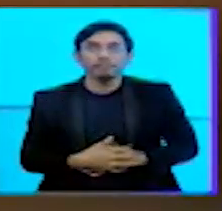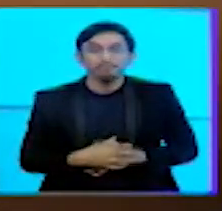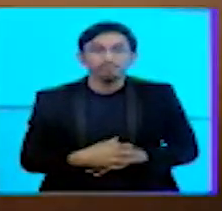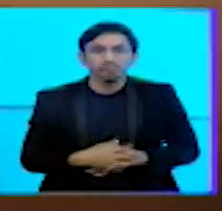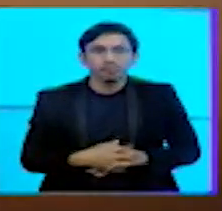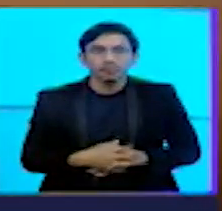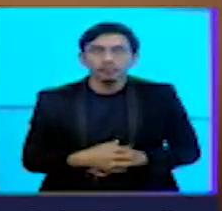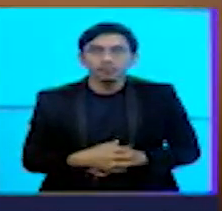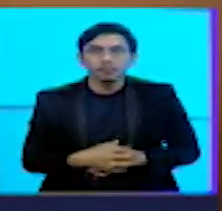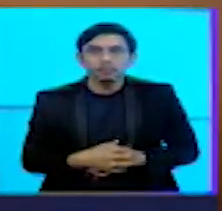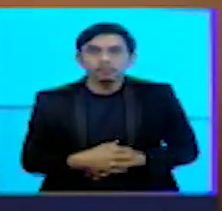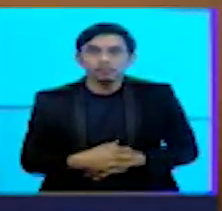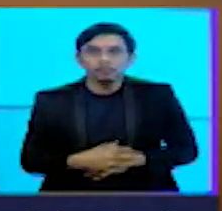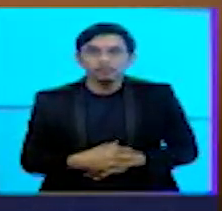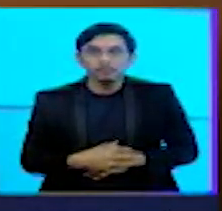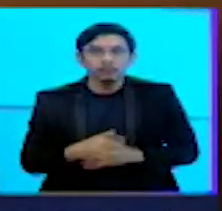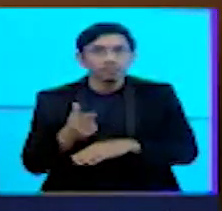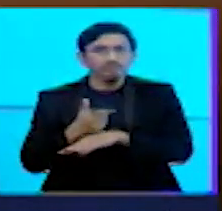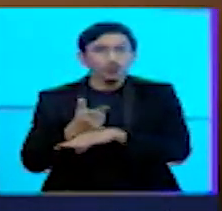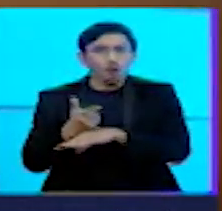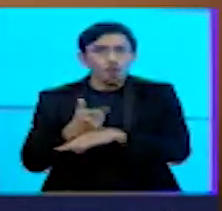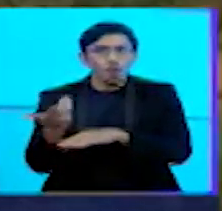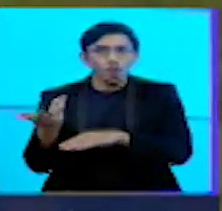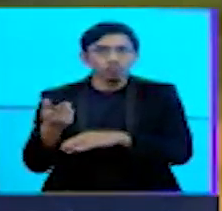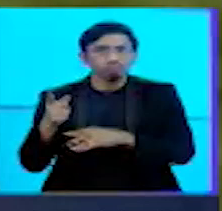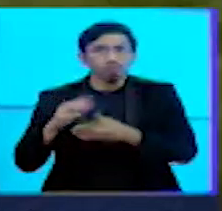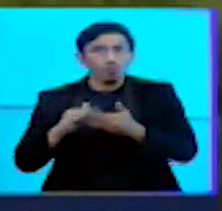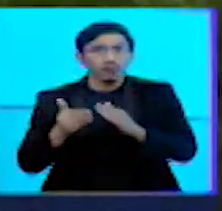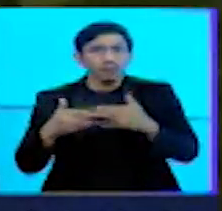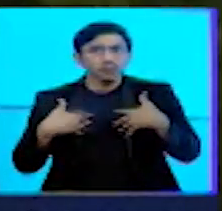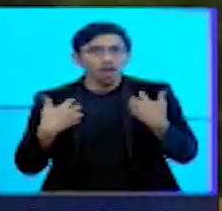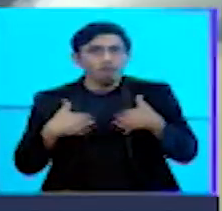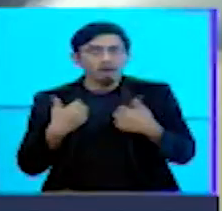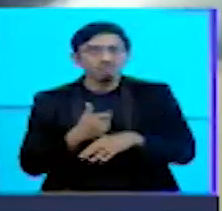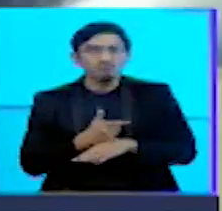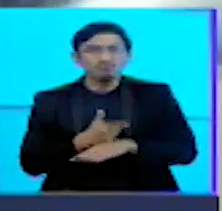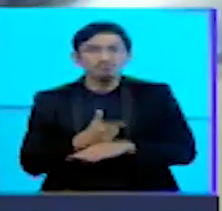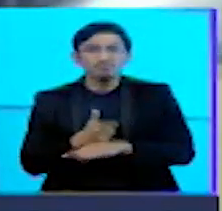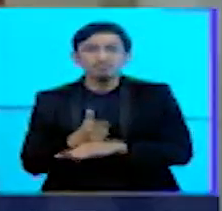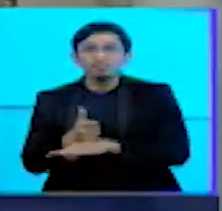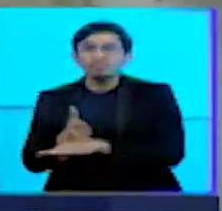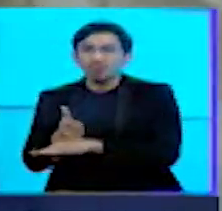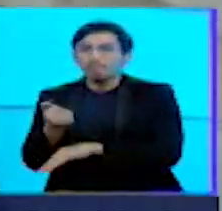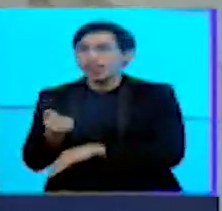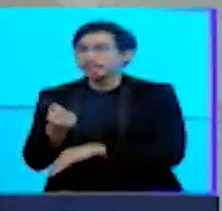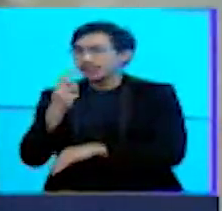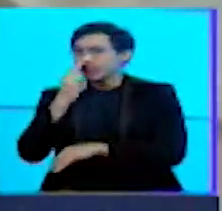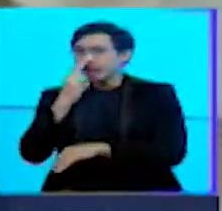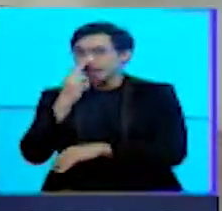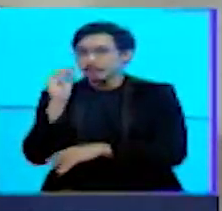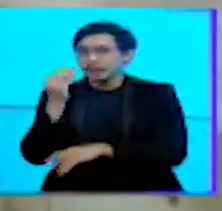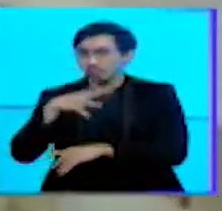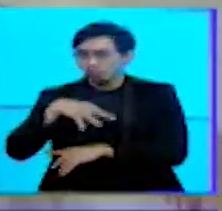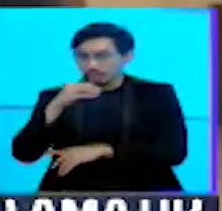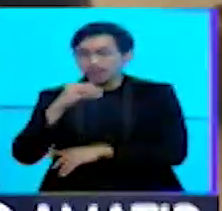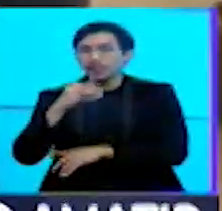Ini anjing apa? Video amatir dari komunitas Animal Defenders Indonesia merekam penjualan daging anjing di Pasar Senen, Jakarta Pusat. Diduga penjualan